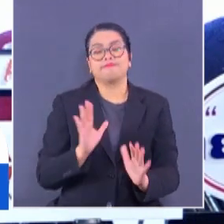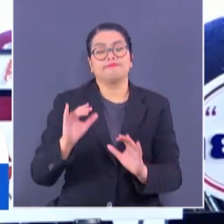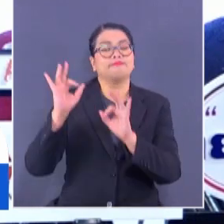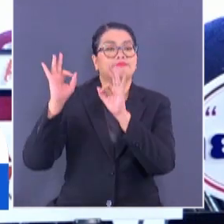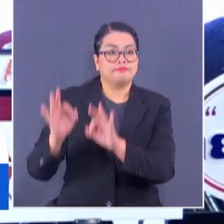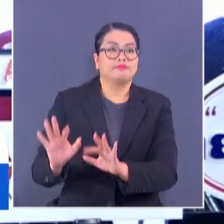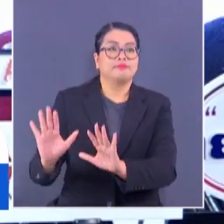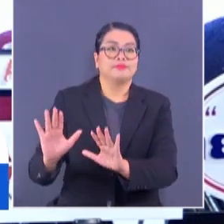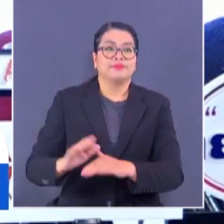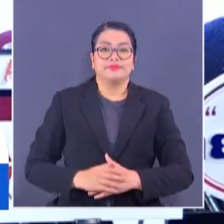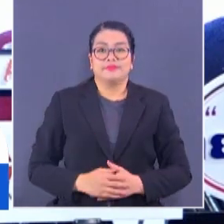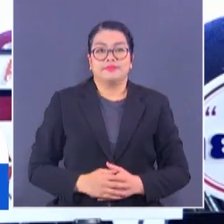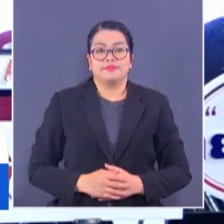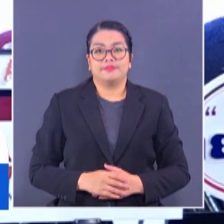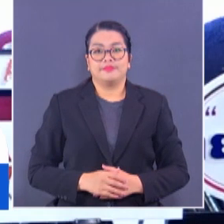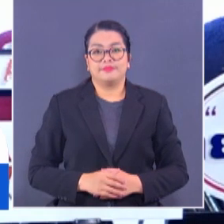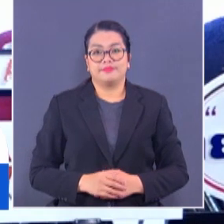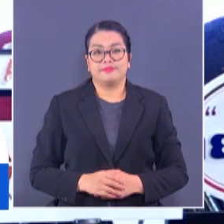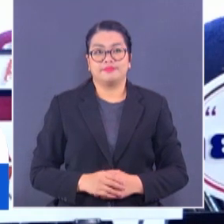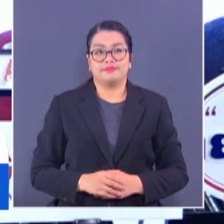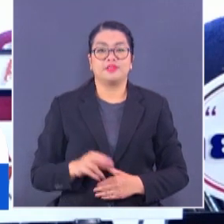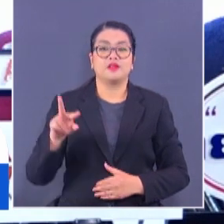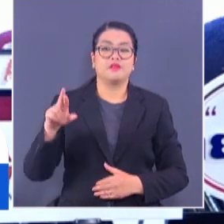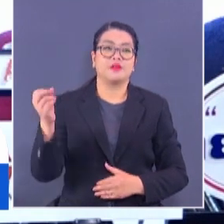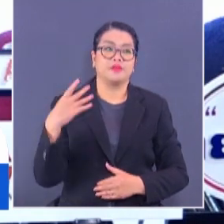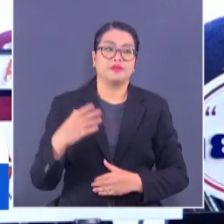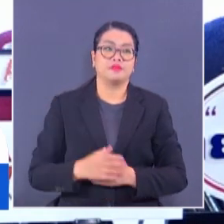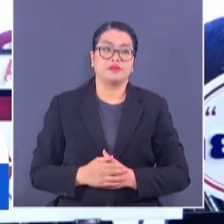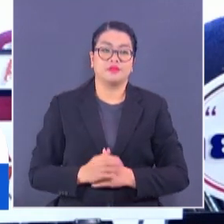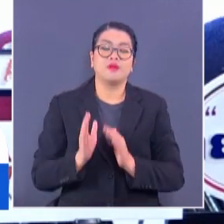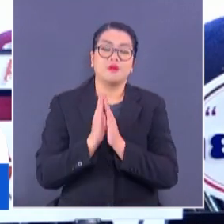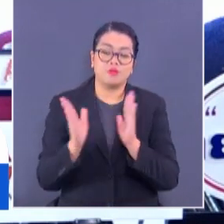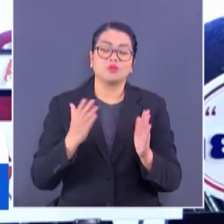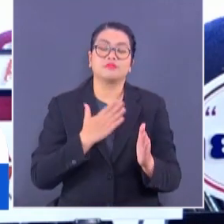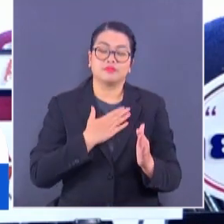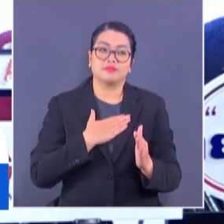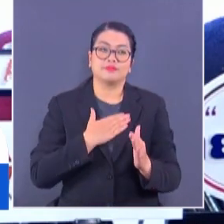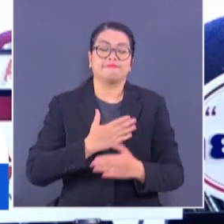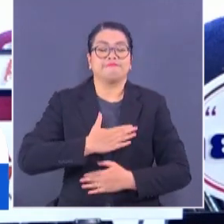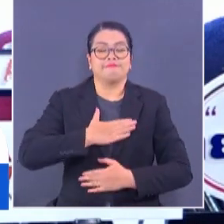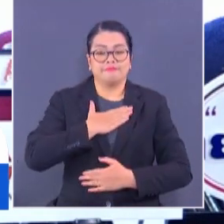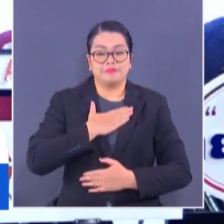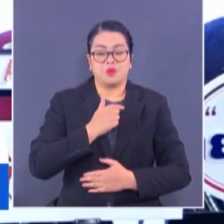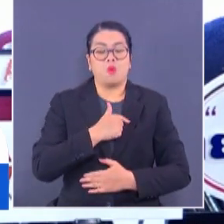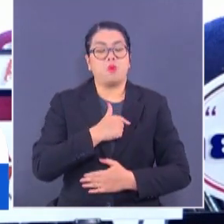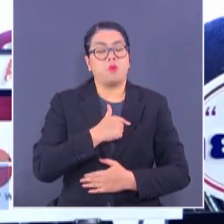อนนั้นอ่ะคุณสามีบอกว่าแบบเขาแบบขอบคุณเราแล้วก็แบบประทับใจที่เราแบบหนักแน่นพอ